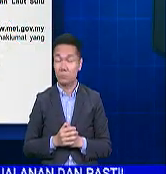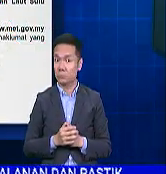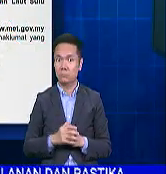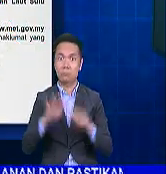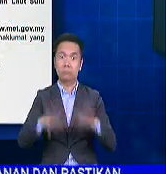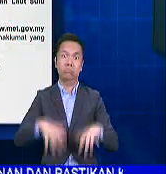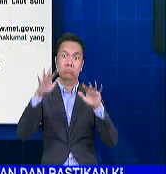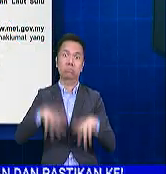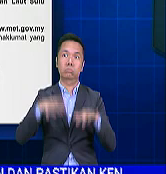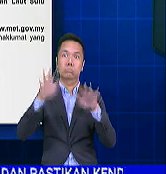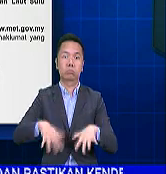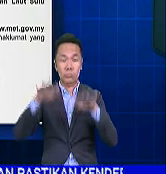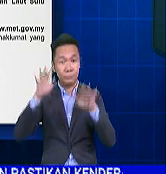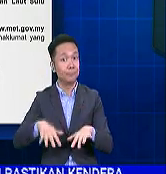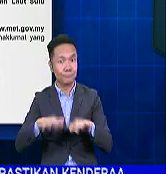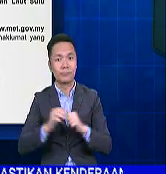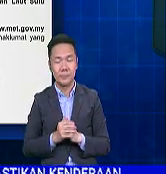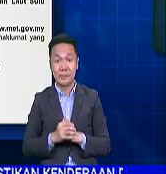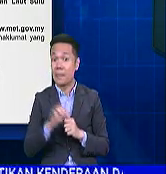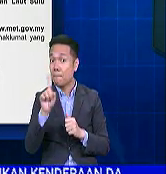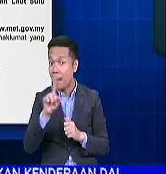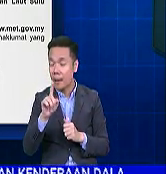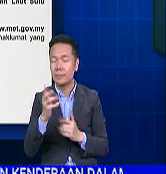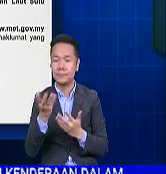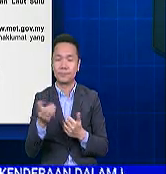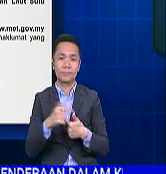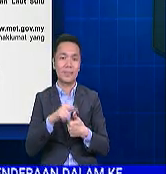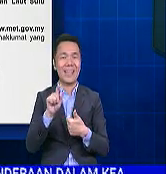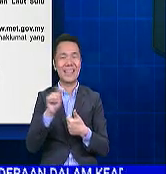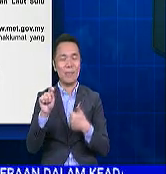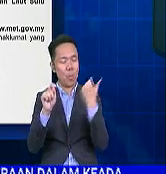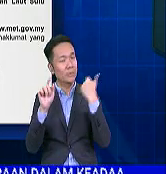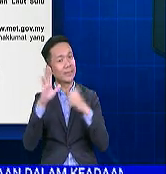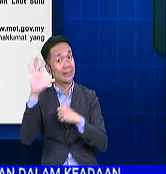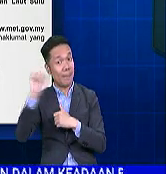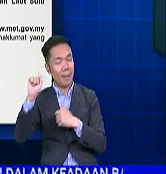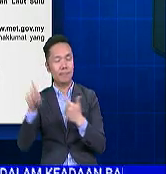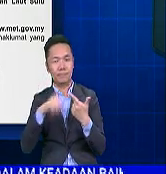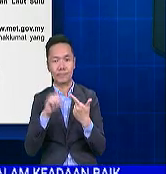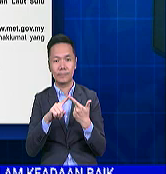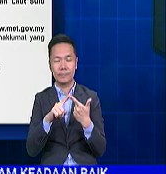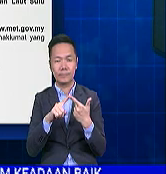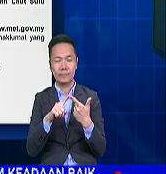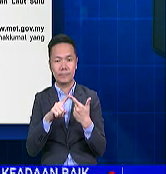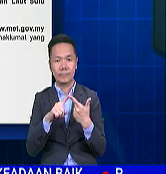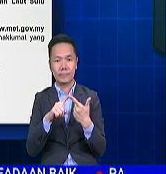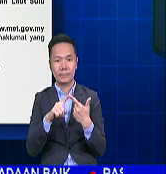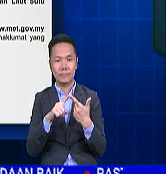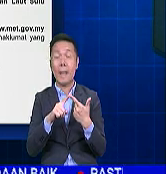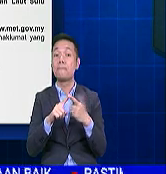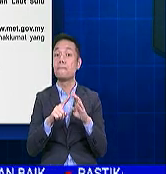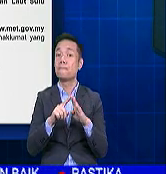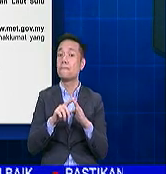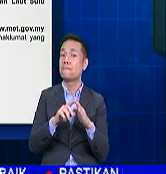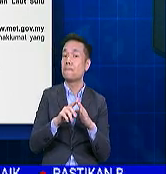cuaca hujan berterusan terutamanya melibatkan bahagian timur negeri Sabah serta di sekitar bahagian barat